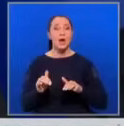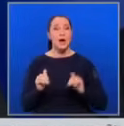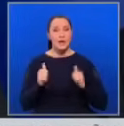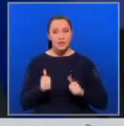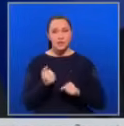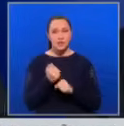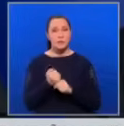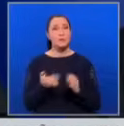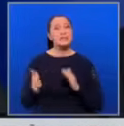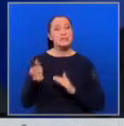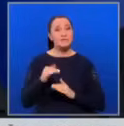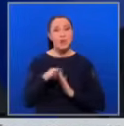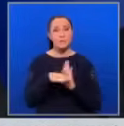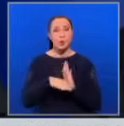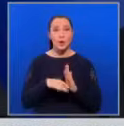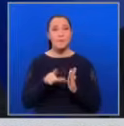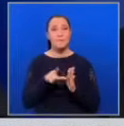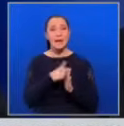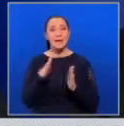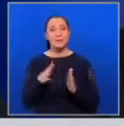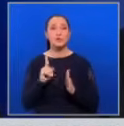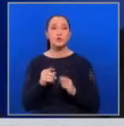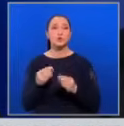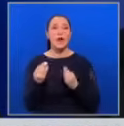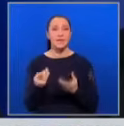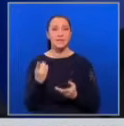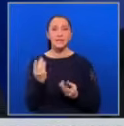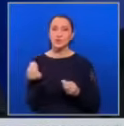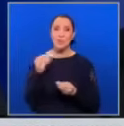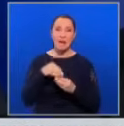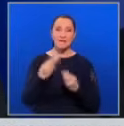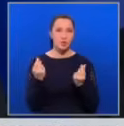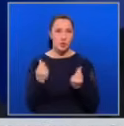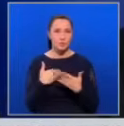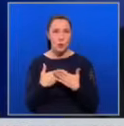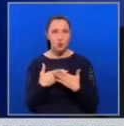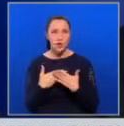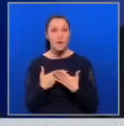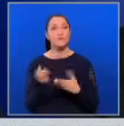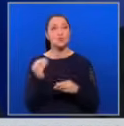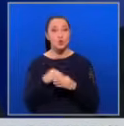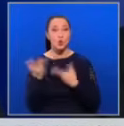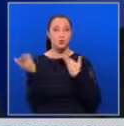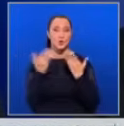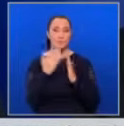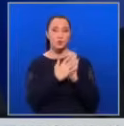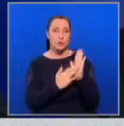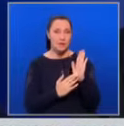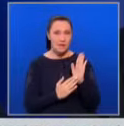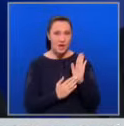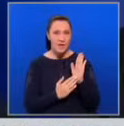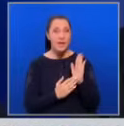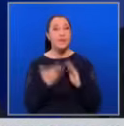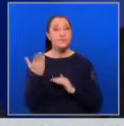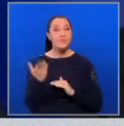следващия програмен период за да може тя да даде тази добавена стойност по отношение включително на учебното съдържание